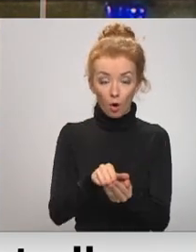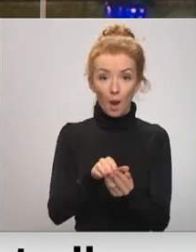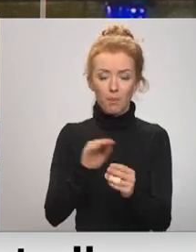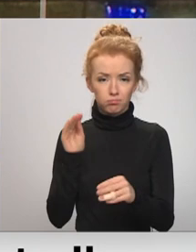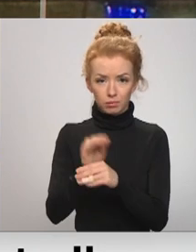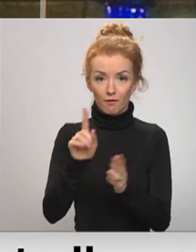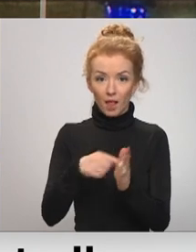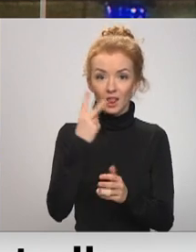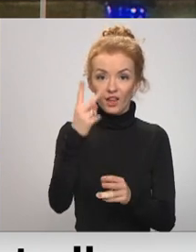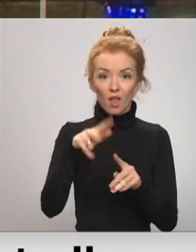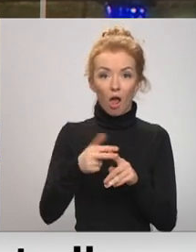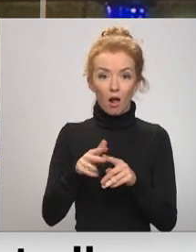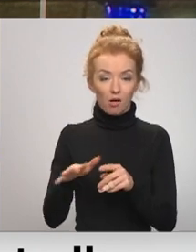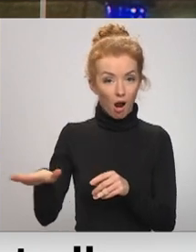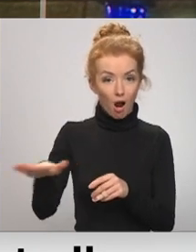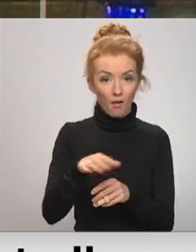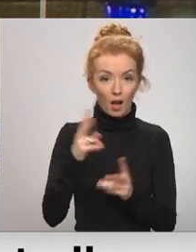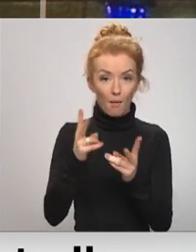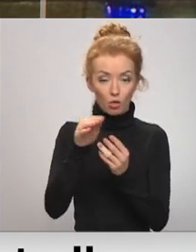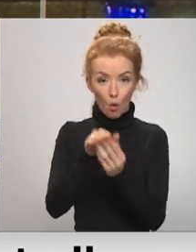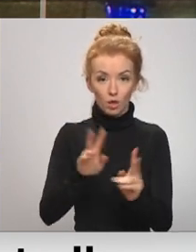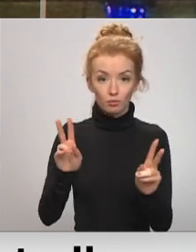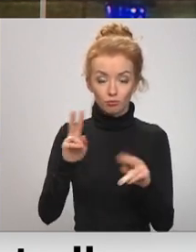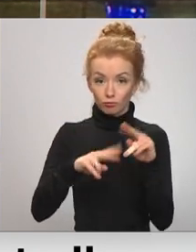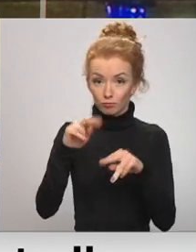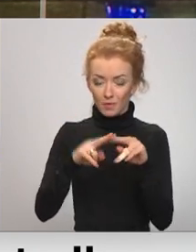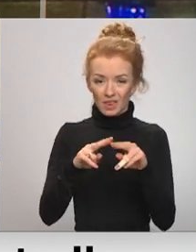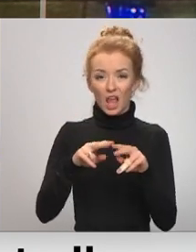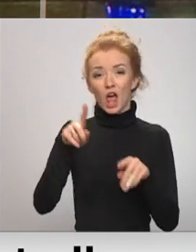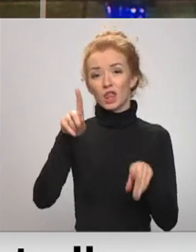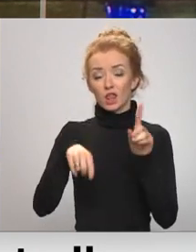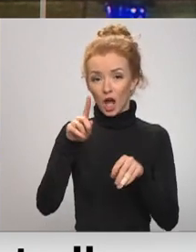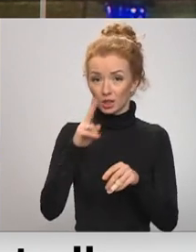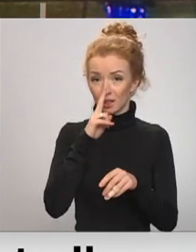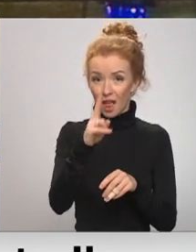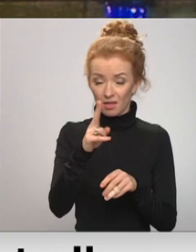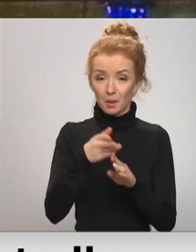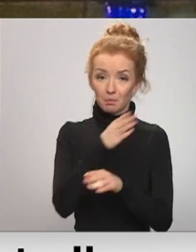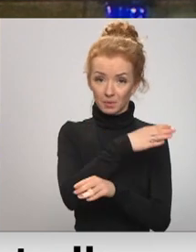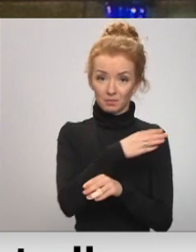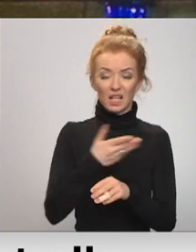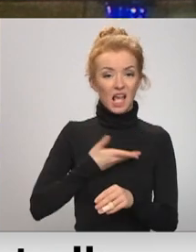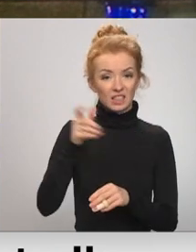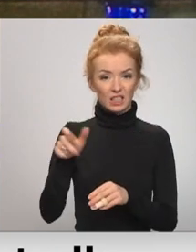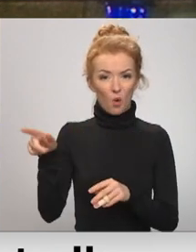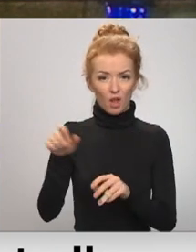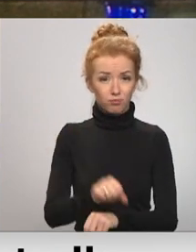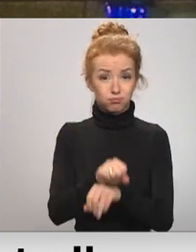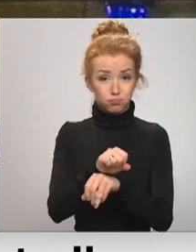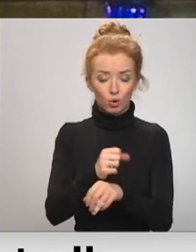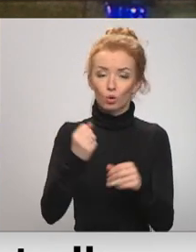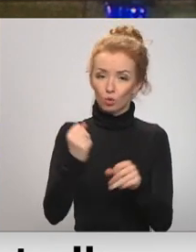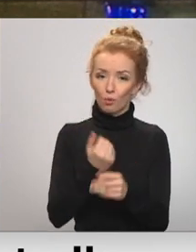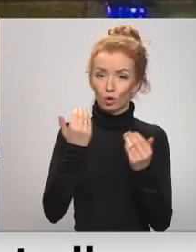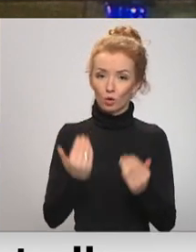divas Jelgavas apkaimē. Kaut gan iedzīvotāju iebildumu dēļ uz dažām nedēļām krematorijas būvniecības iecere Jelgavā tika apturēta, šodien